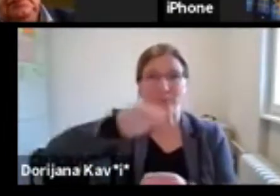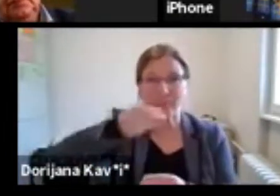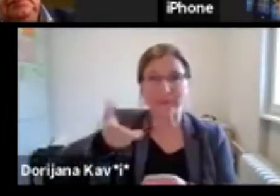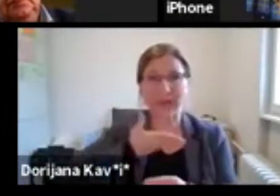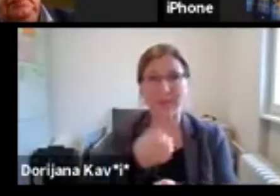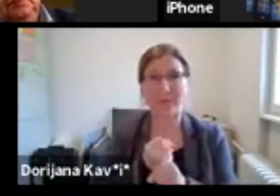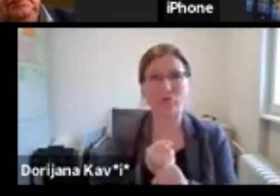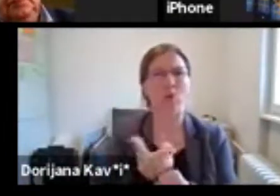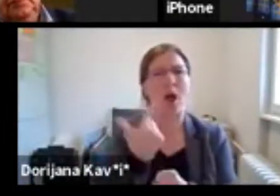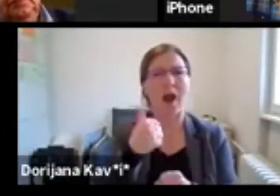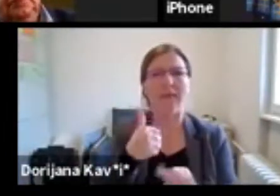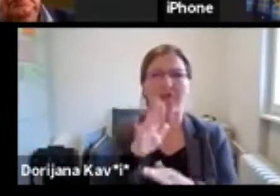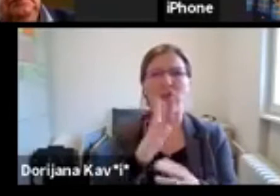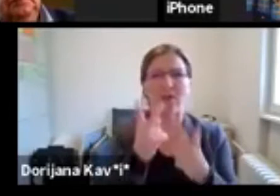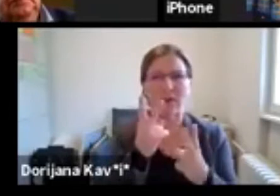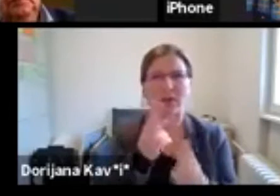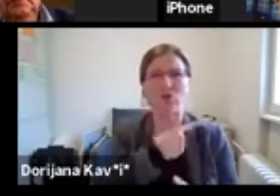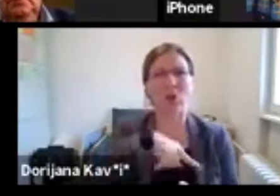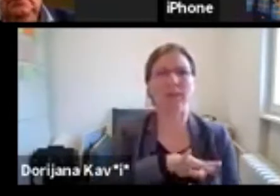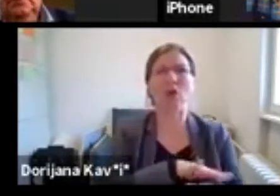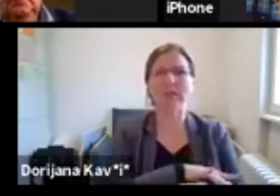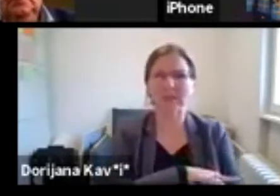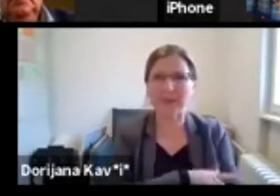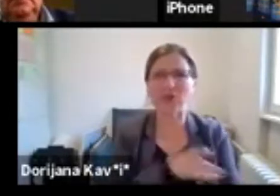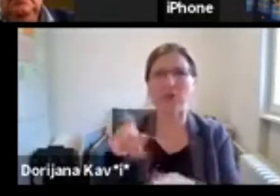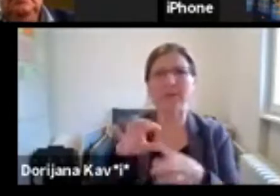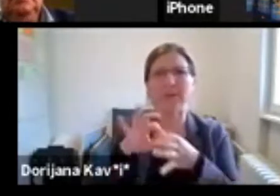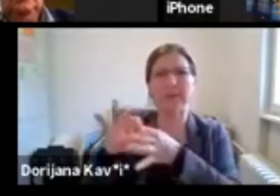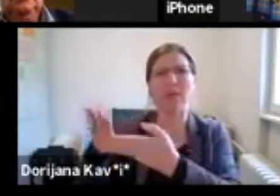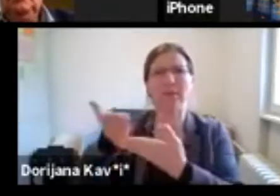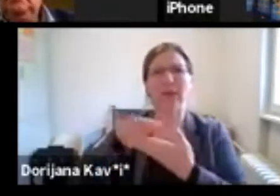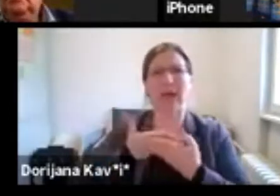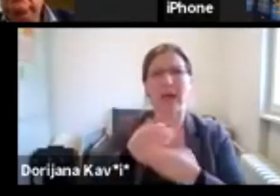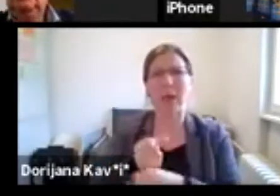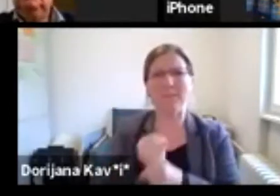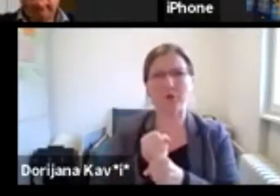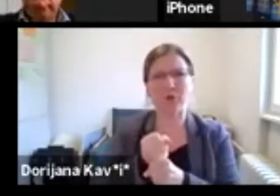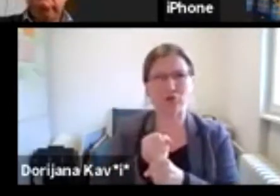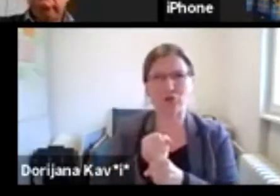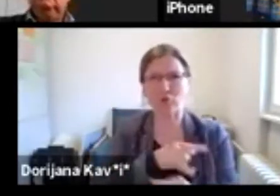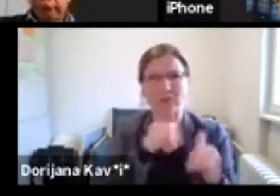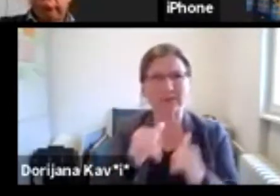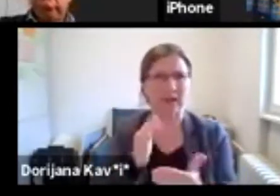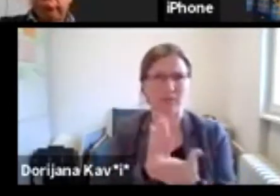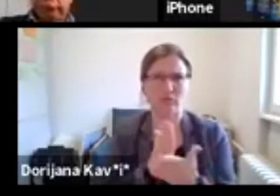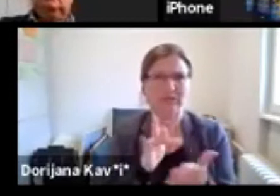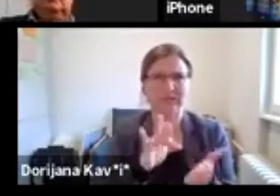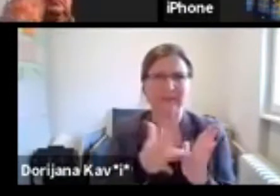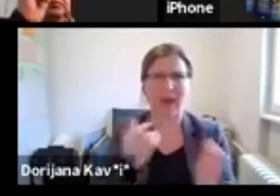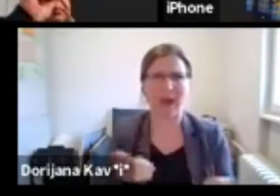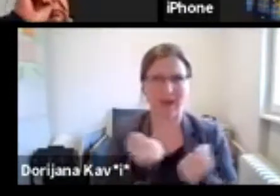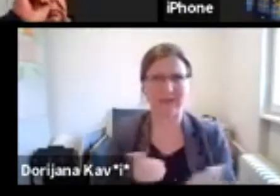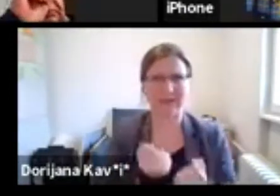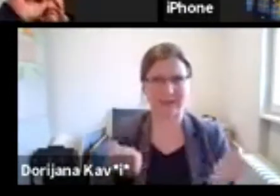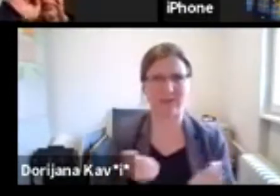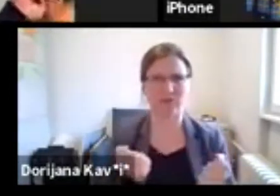bitnije, mi tu podršku od njihove strane osjećamo kroz sve aktivnosti koje su usmjerene prema Urihu. Dakle,